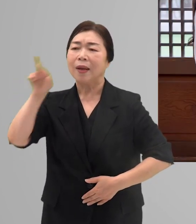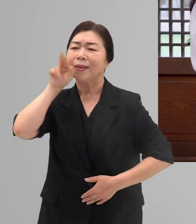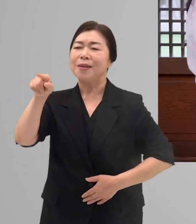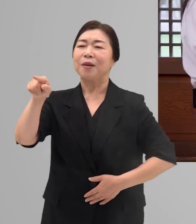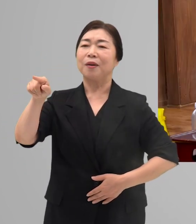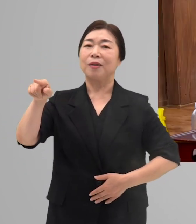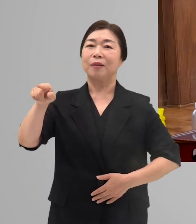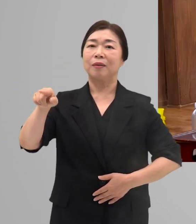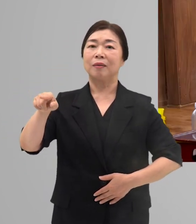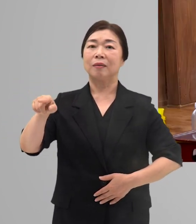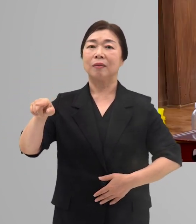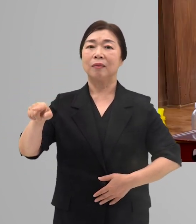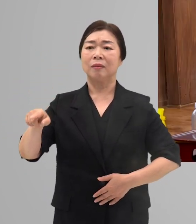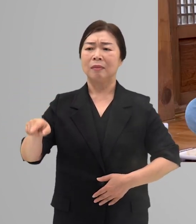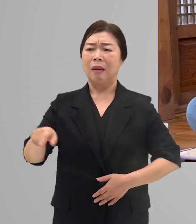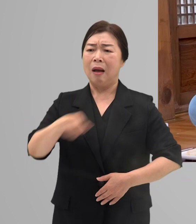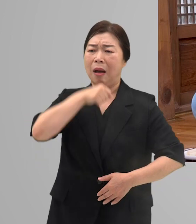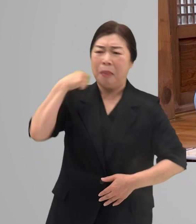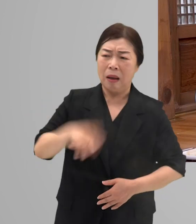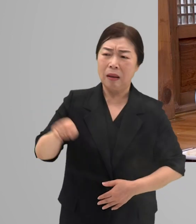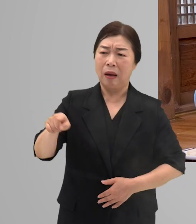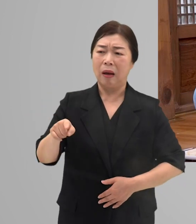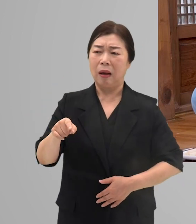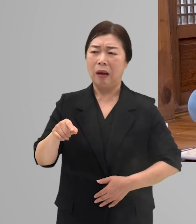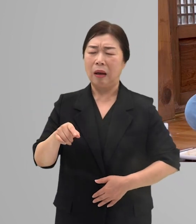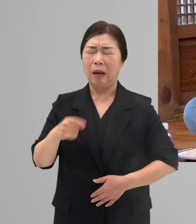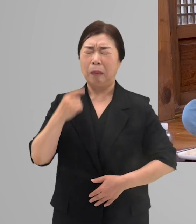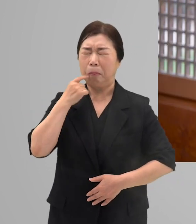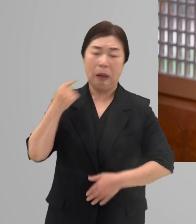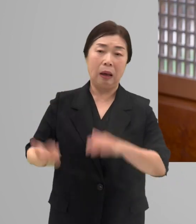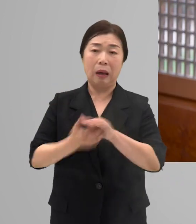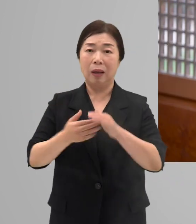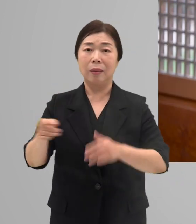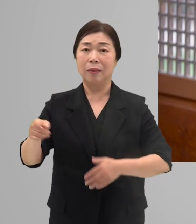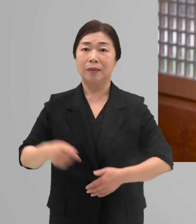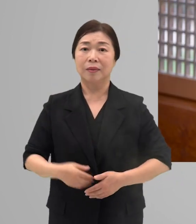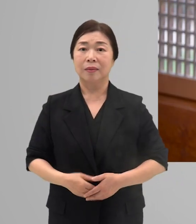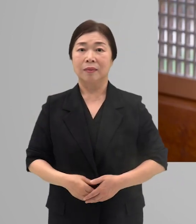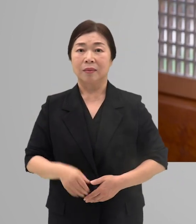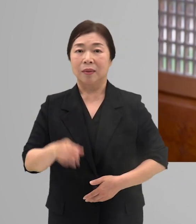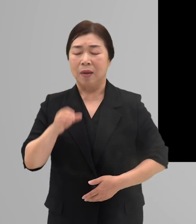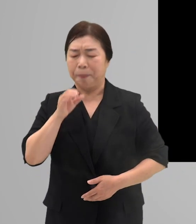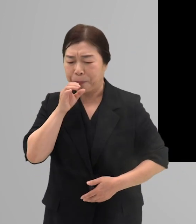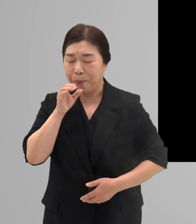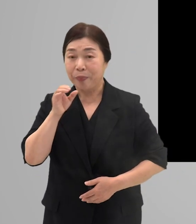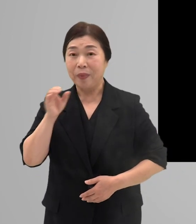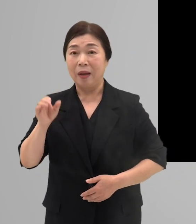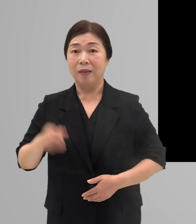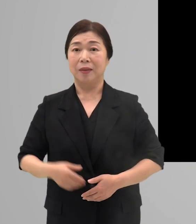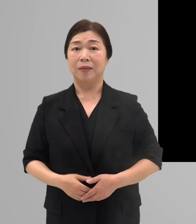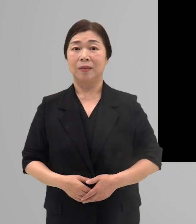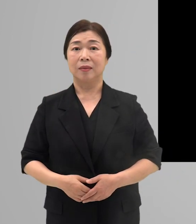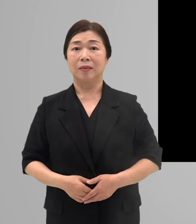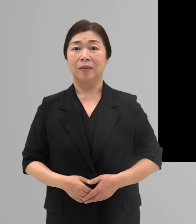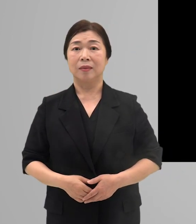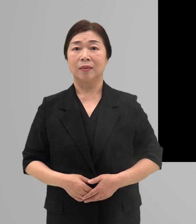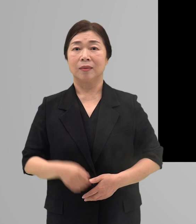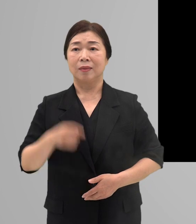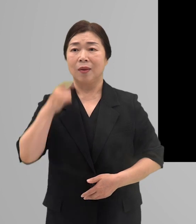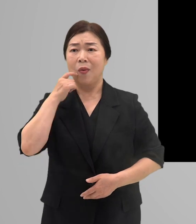틀렸습니다. 진짜 맛없어요. 최악이에요. 큰일 나서 화났어요, 지금 고산적으로. 피디님 저희 고3차